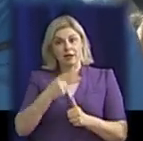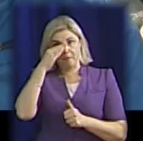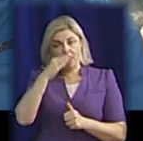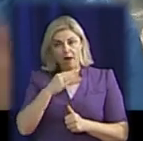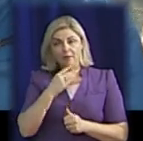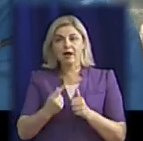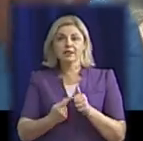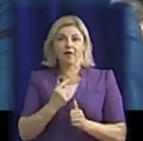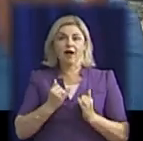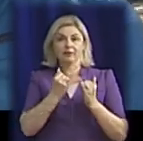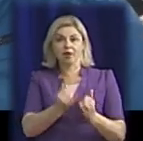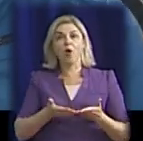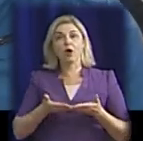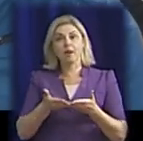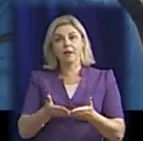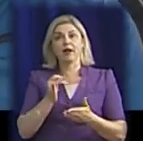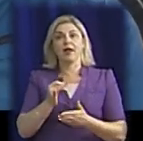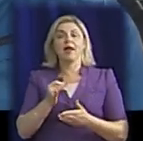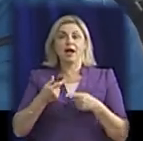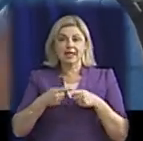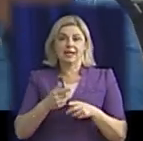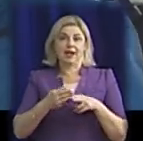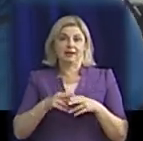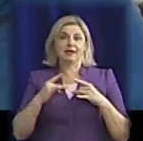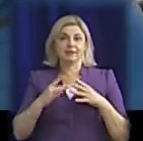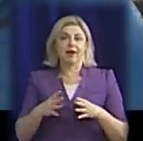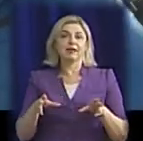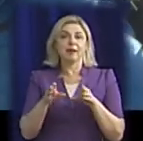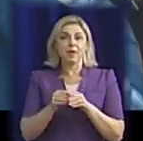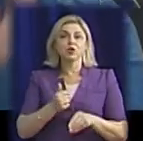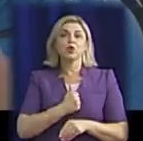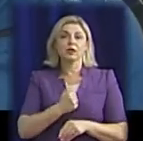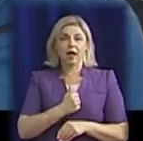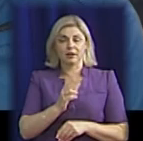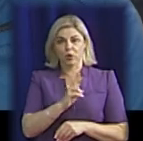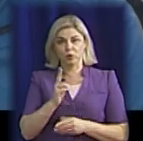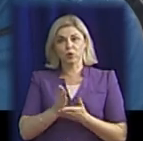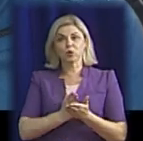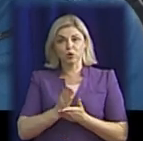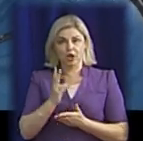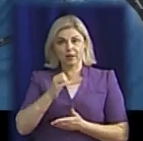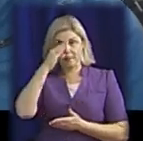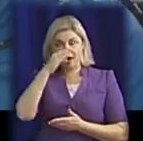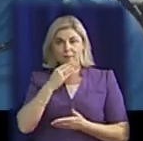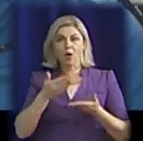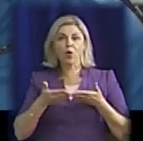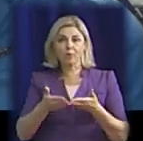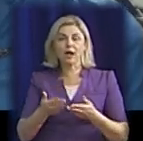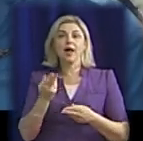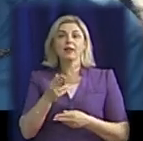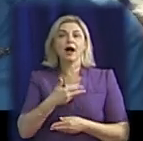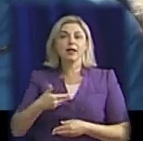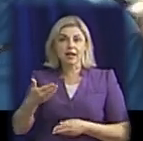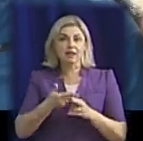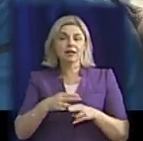не могли не поділити це свято із городянами, із солдатами, які служать на татовому кораблі. Так як для нас це дуже важлива пам'ять і дата,